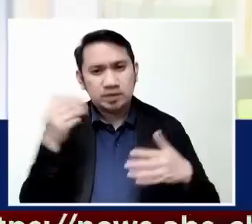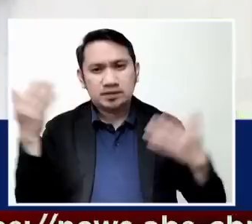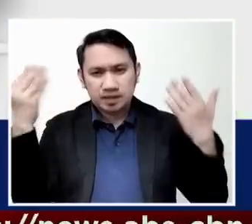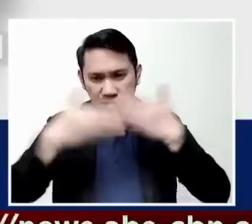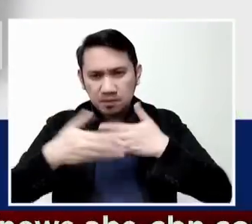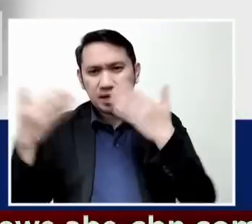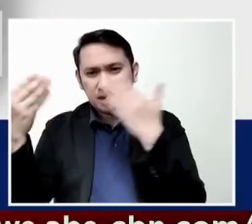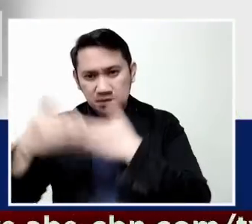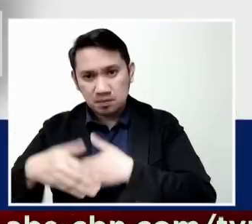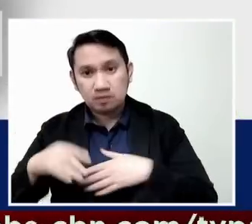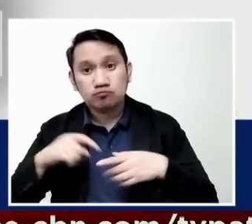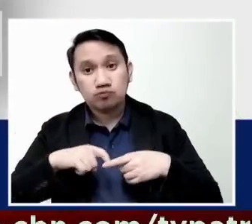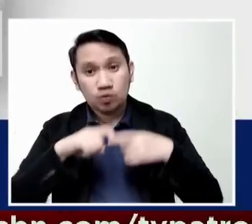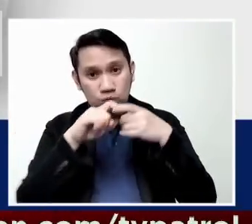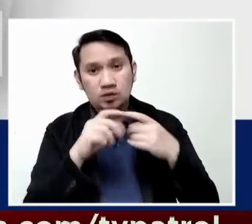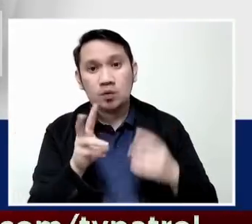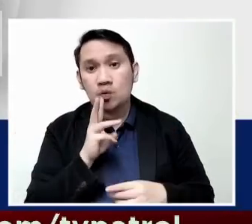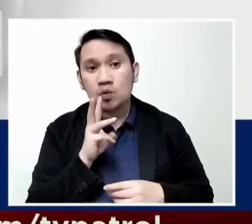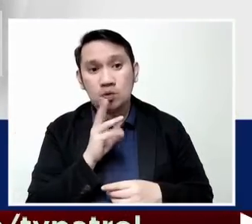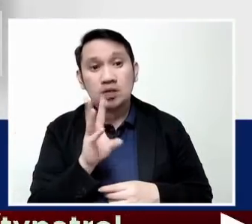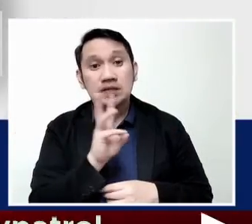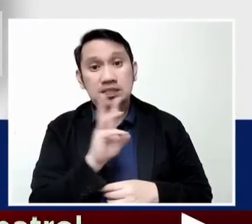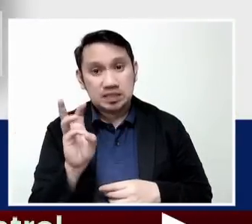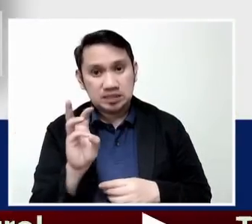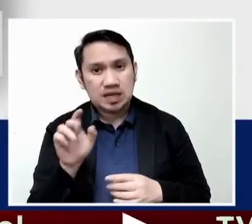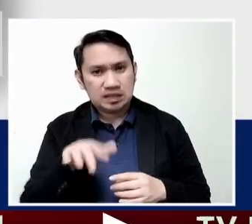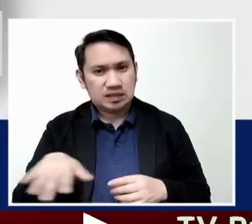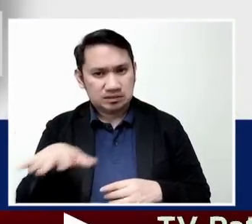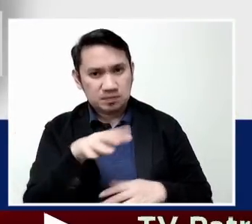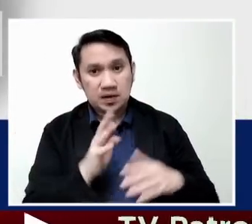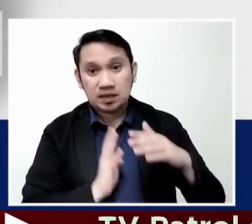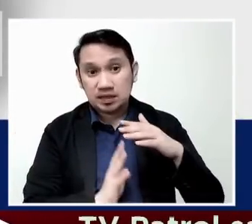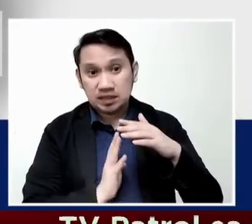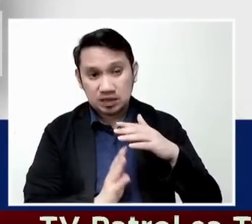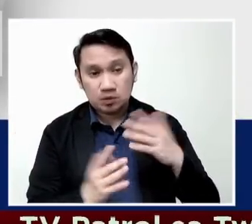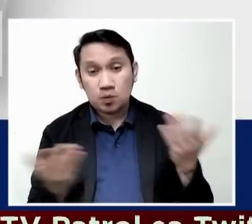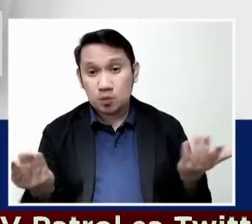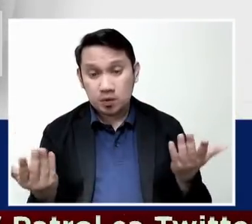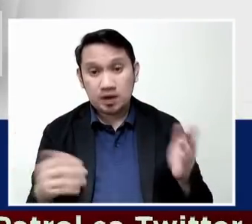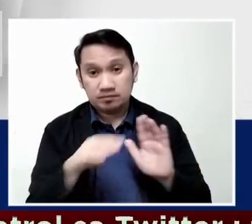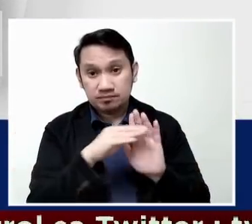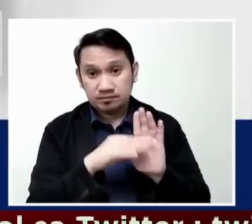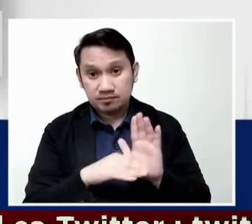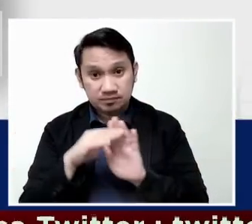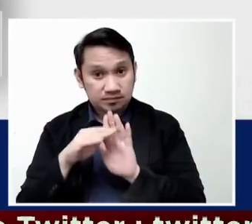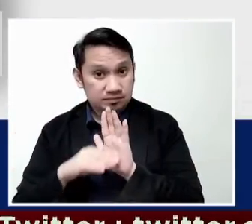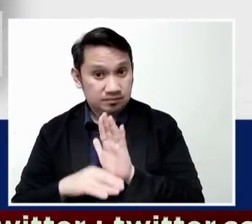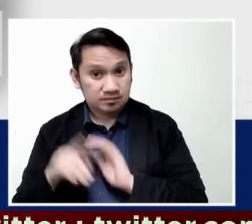interruption sa halos 600,000 sineserbisyohan ito sa 6 na lungsod sa Metro Manila.